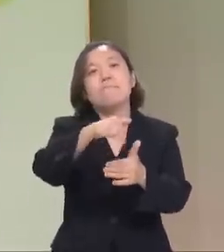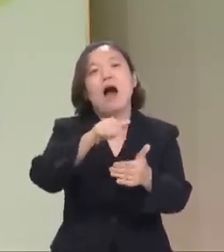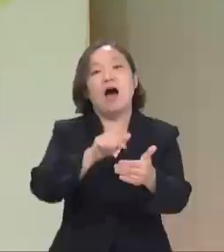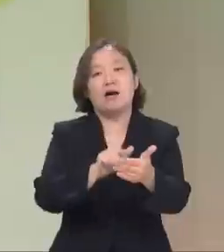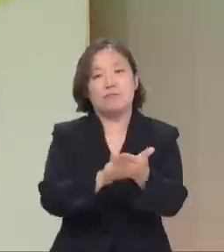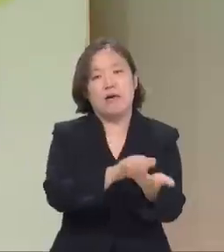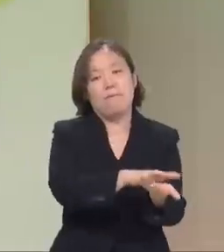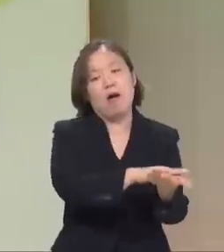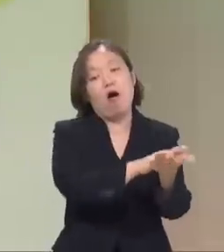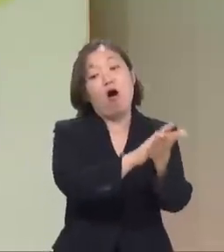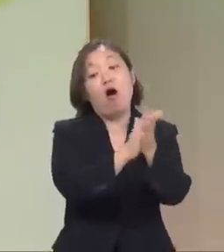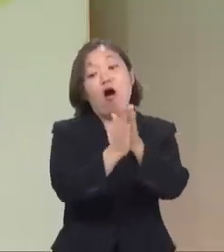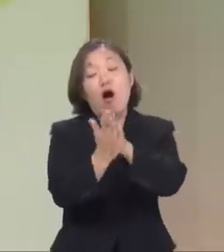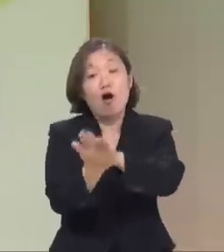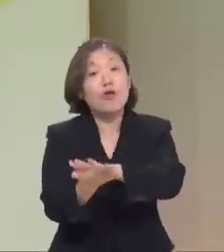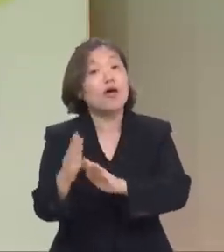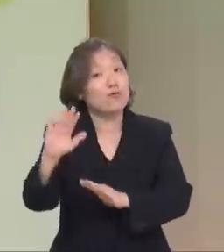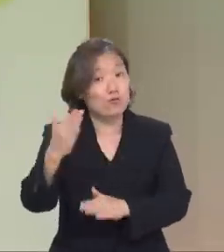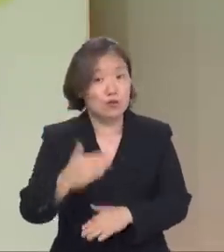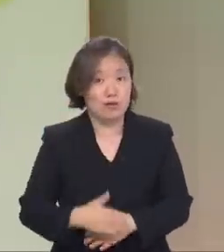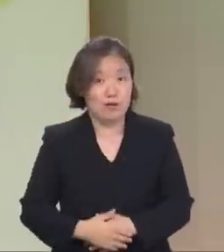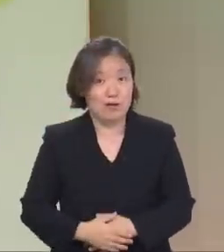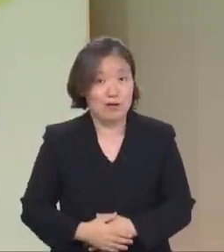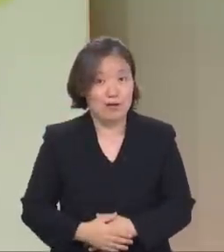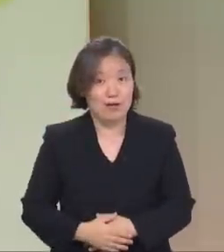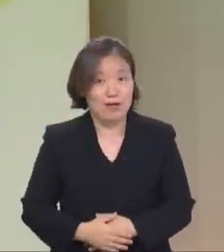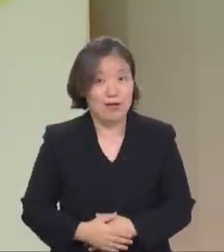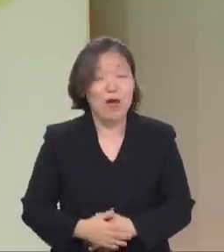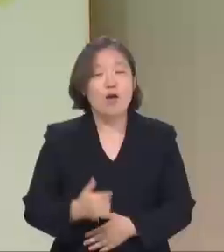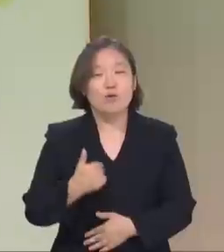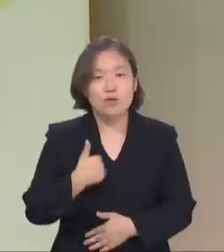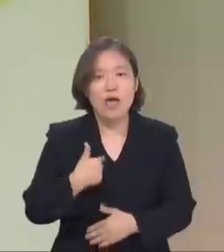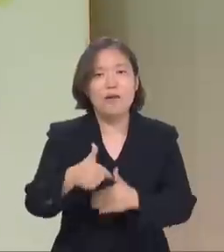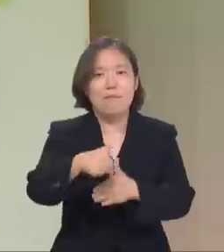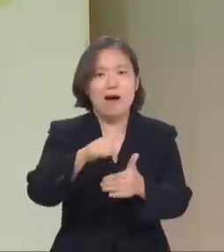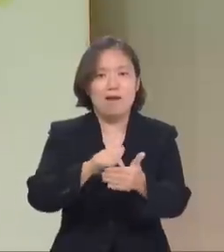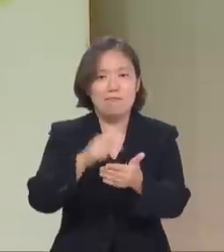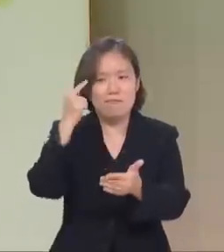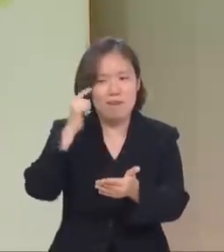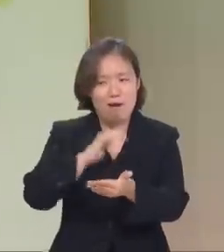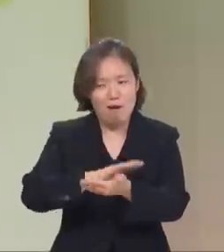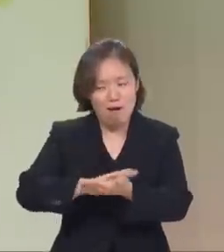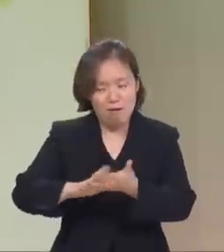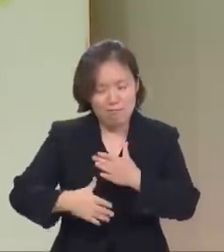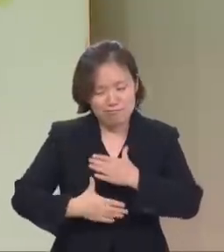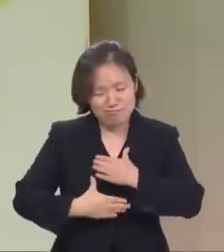그와 같이 점점 마음의 평화를 느끼고 있었을 때